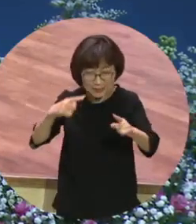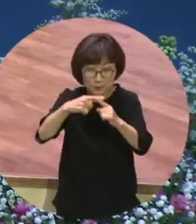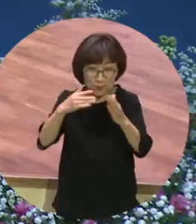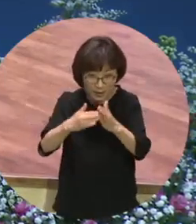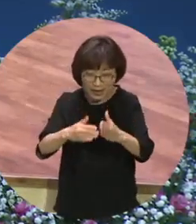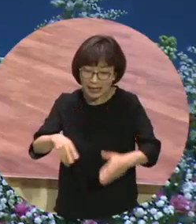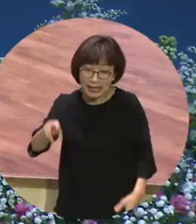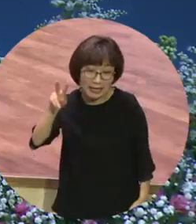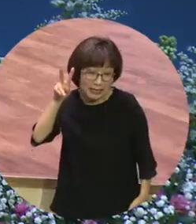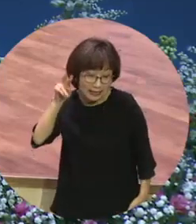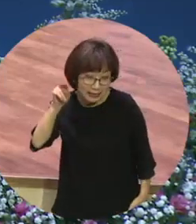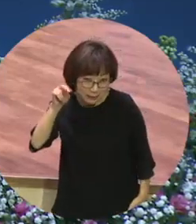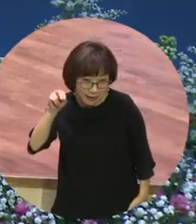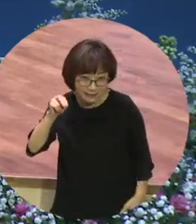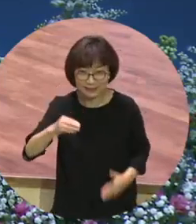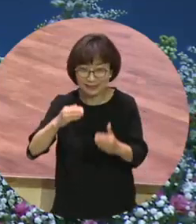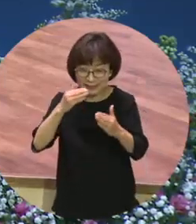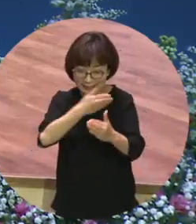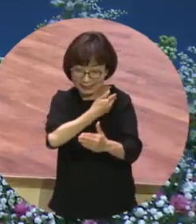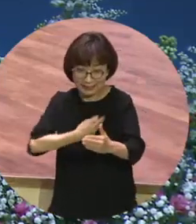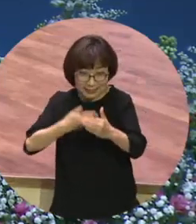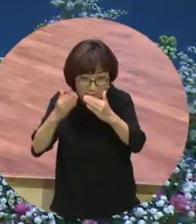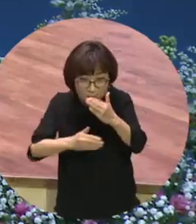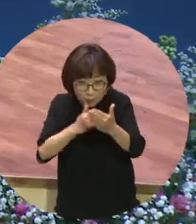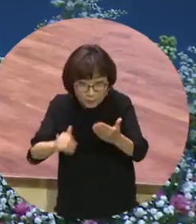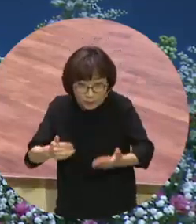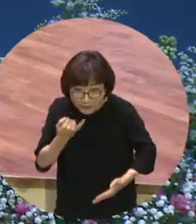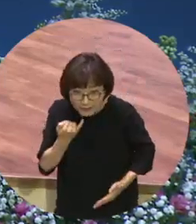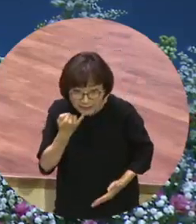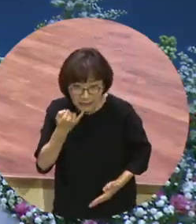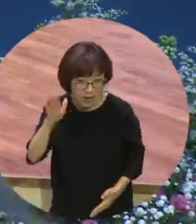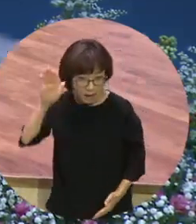아멘. 10만 말하지 마 지금 이 시간이 오늘.